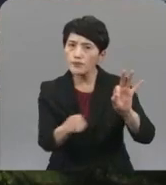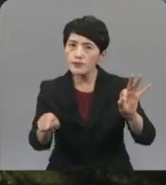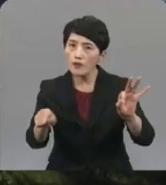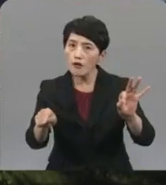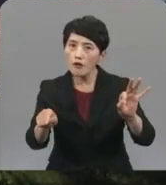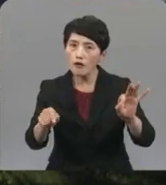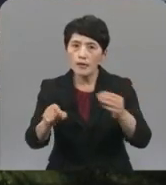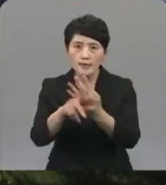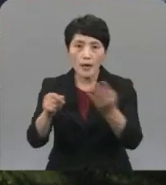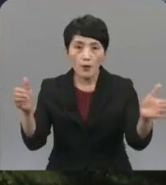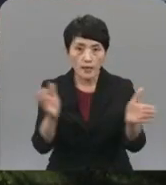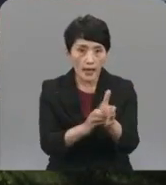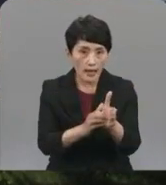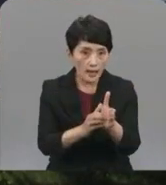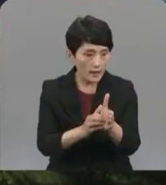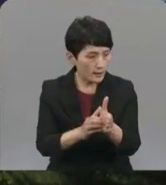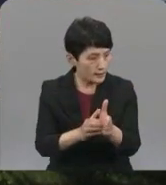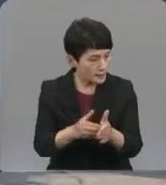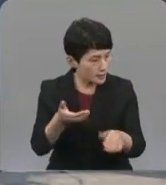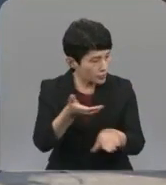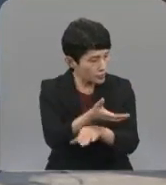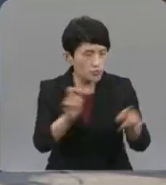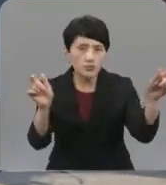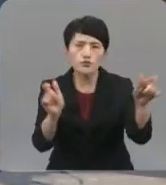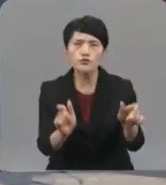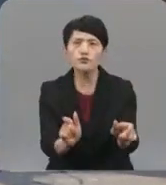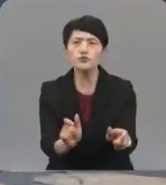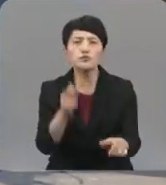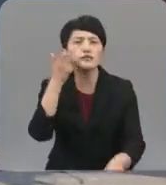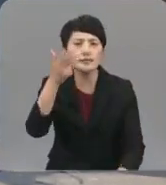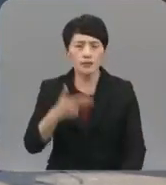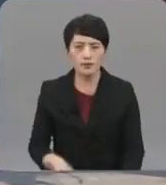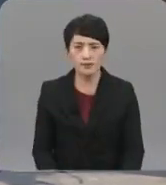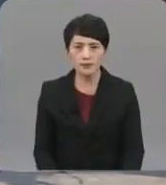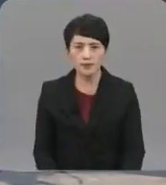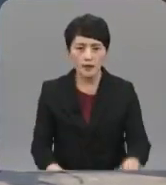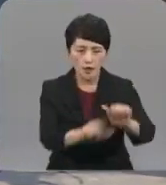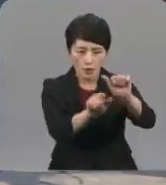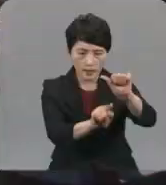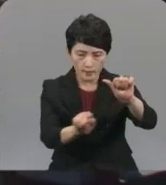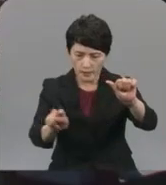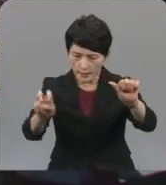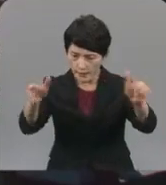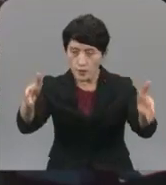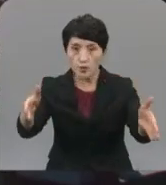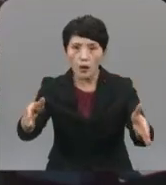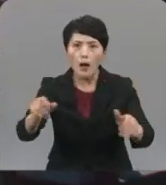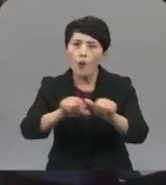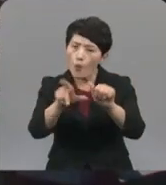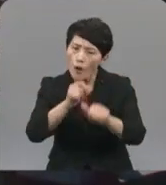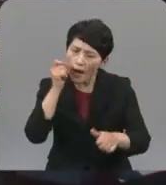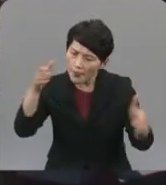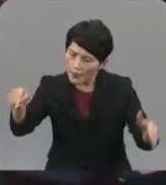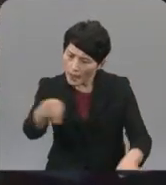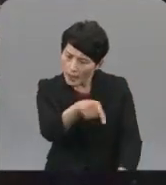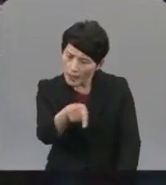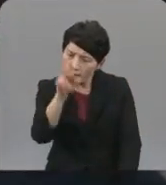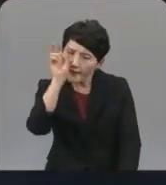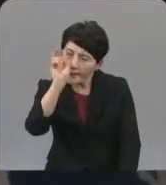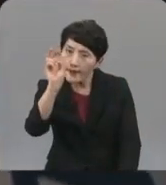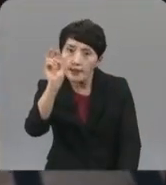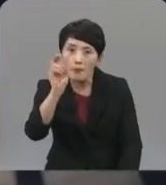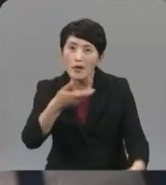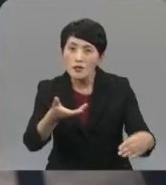43.04亿美元的逆差。据关税厅的统计数据，五月一日至二十日，韩国出口额为